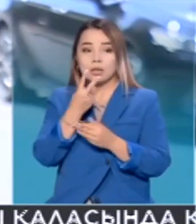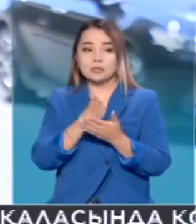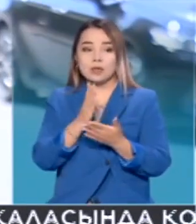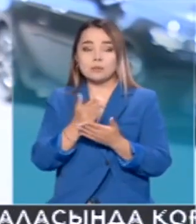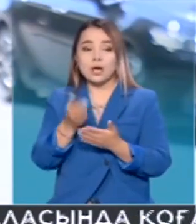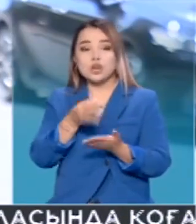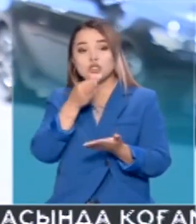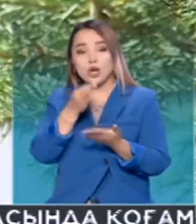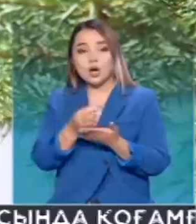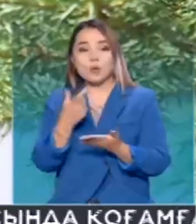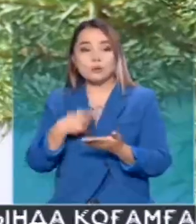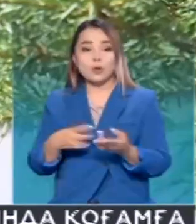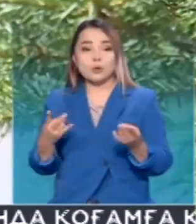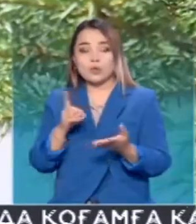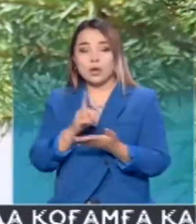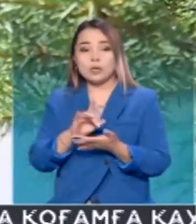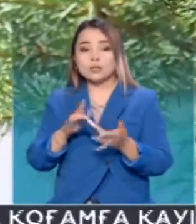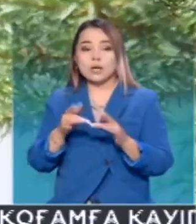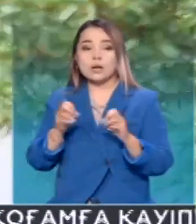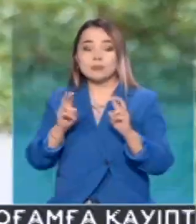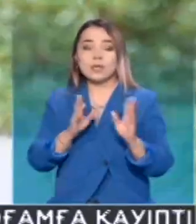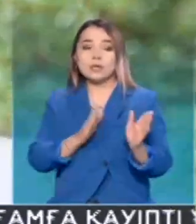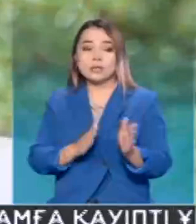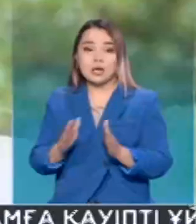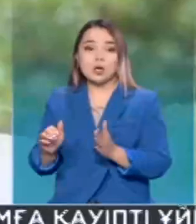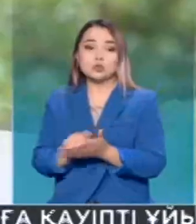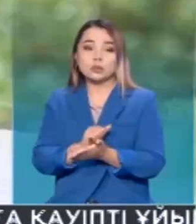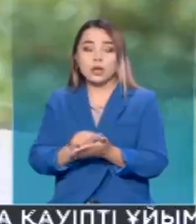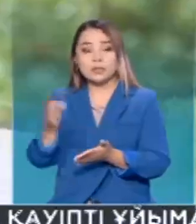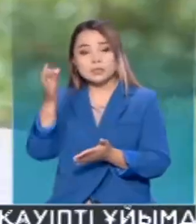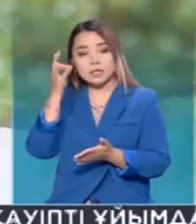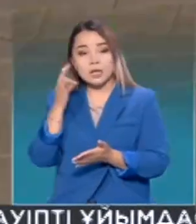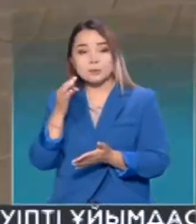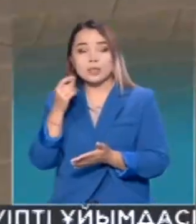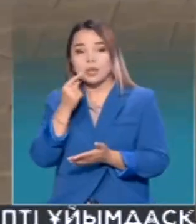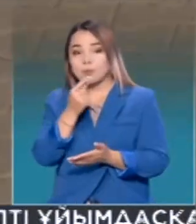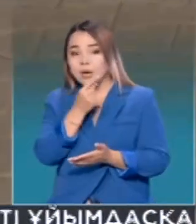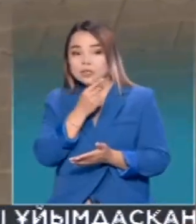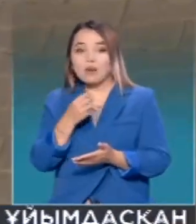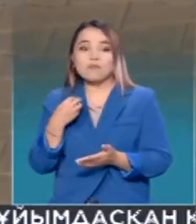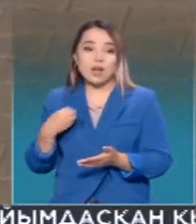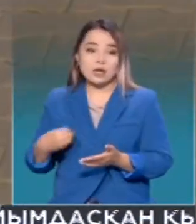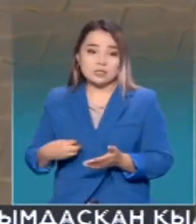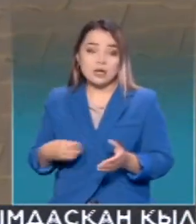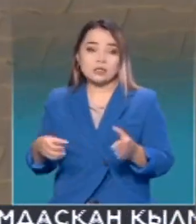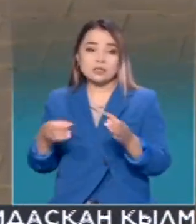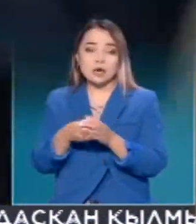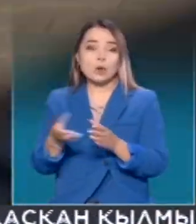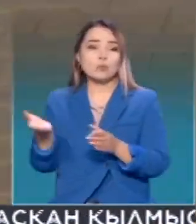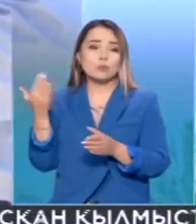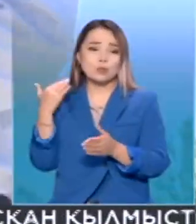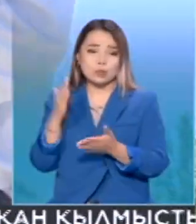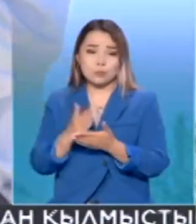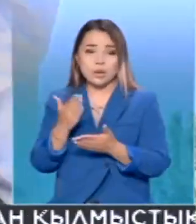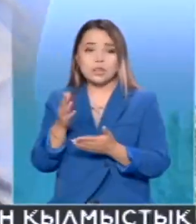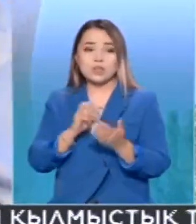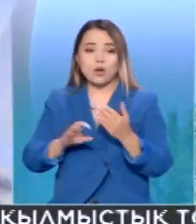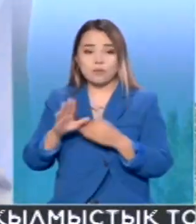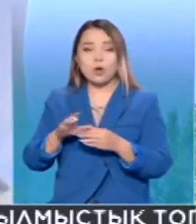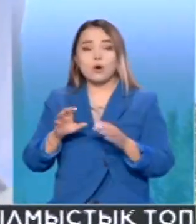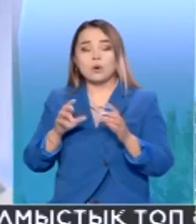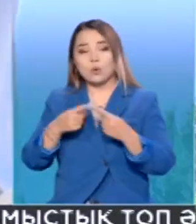тумауына жауапкершілігі болу керек. Әлеуметтік желіні реттейтін құжаттар Германия, Испания, Франция секілді өркениетті елдерде бұрыннан бар.